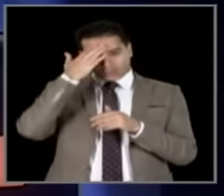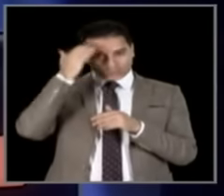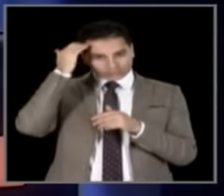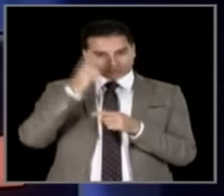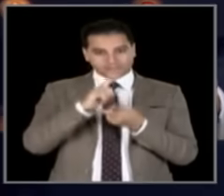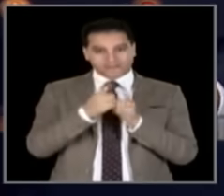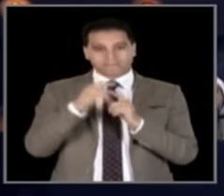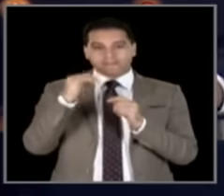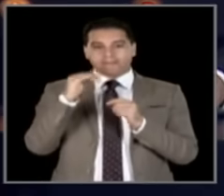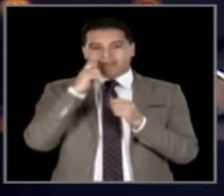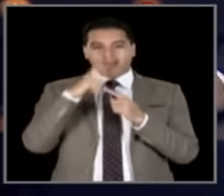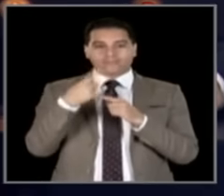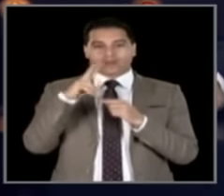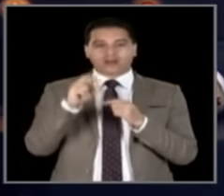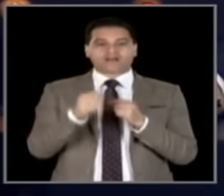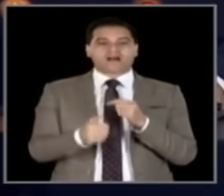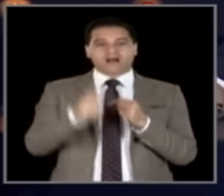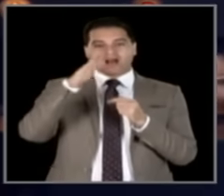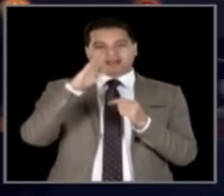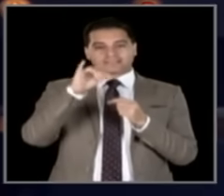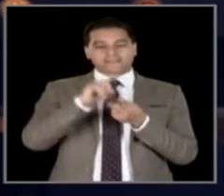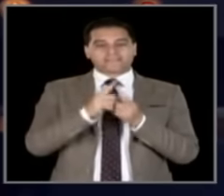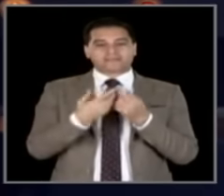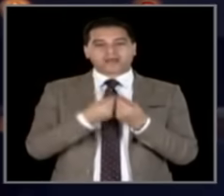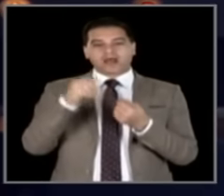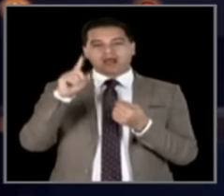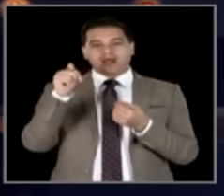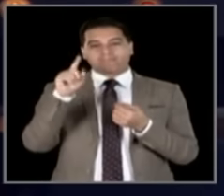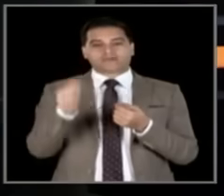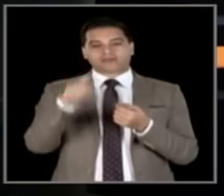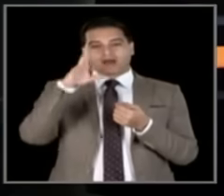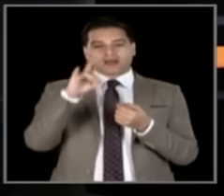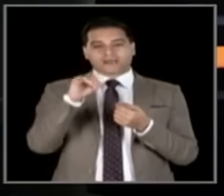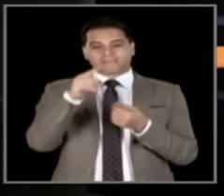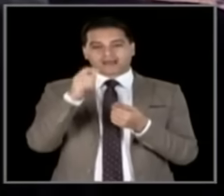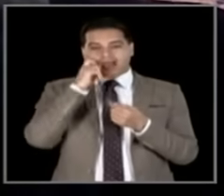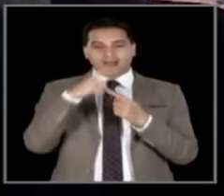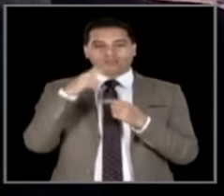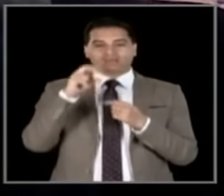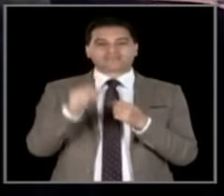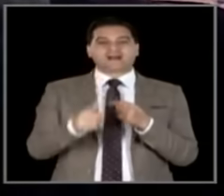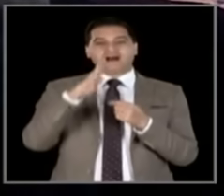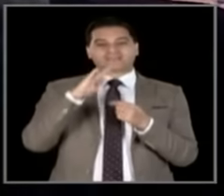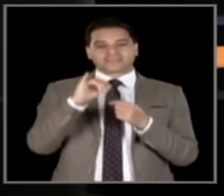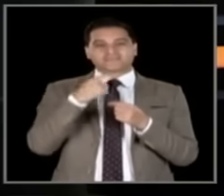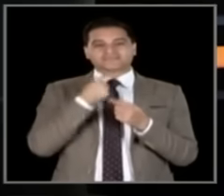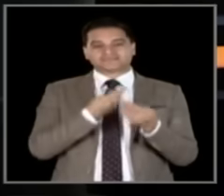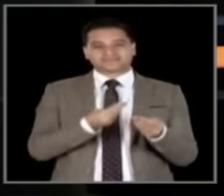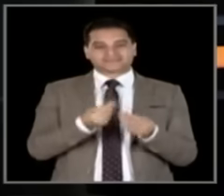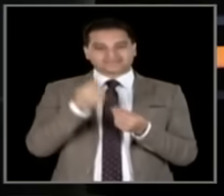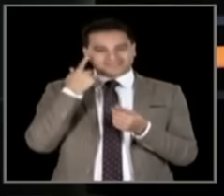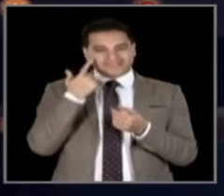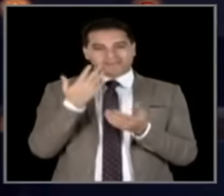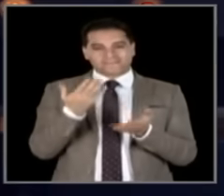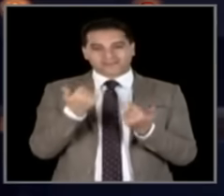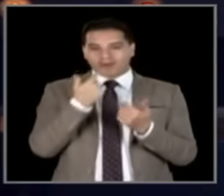القاسم نزل مكان ابراهيم الدسوقي، ابو القاسم الفويس اوفر العظيم. مرسي، ربنا